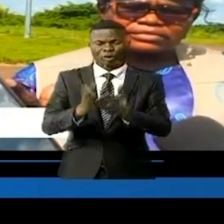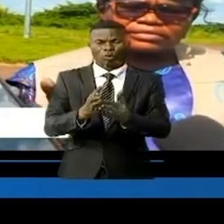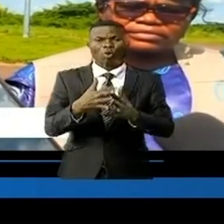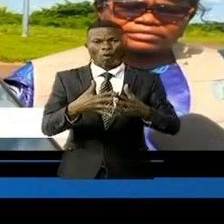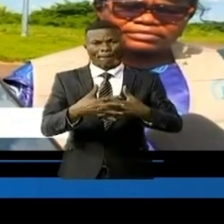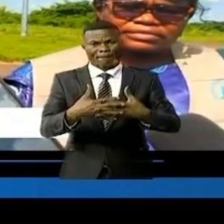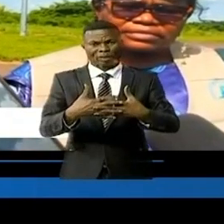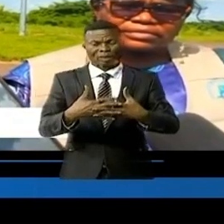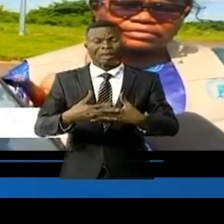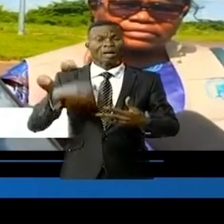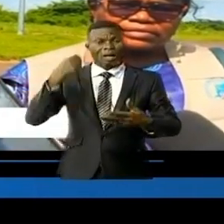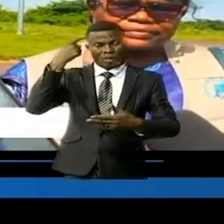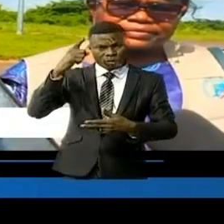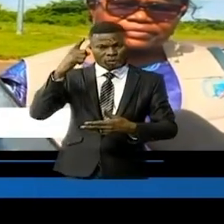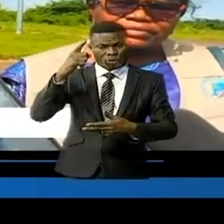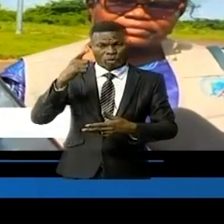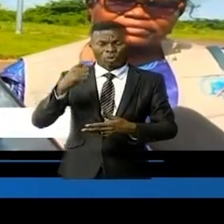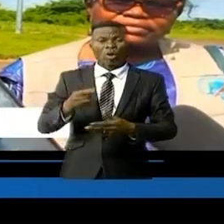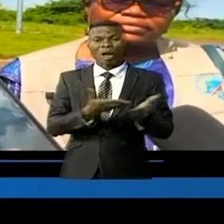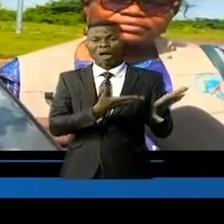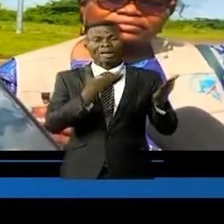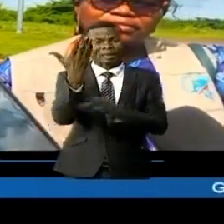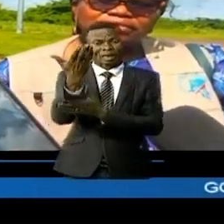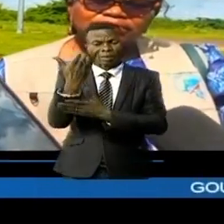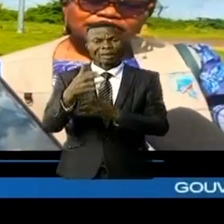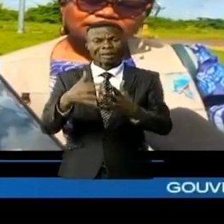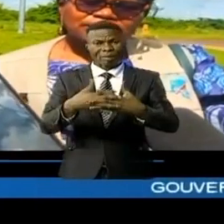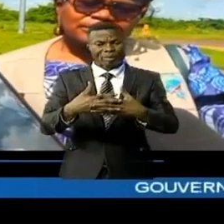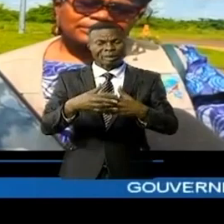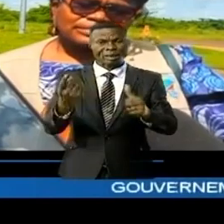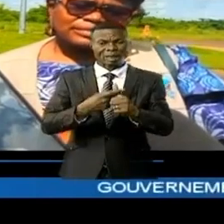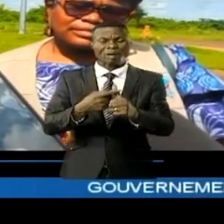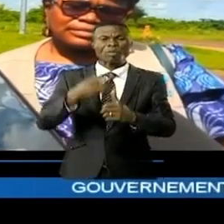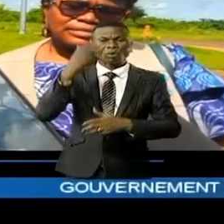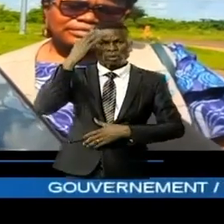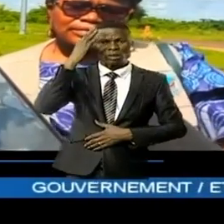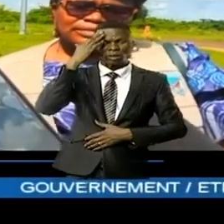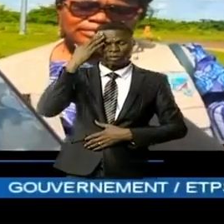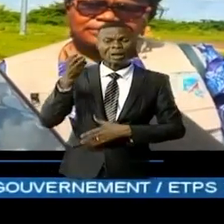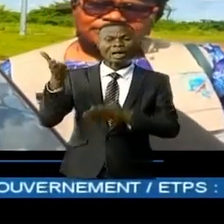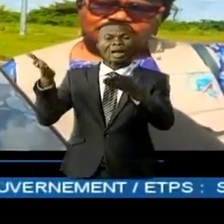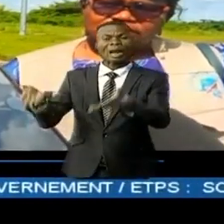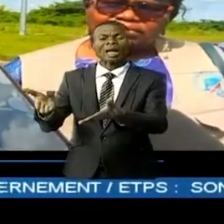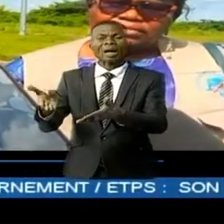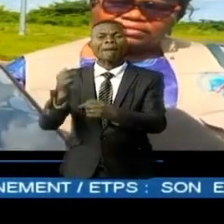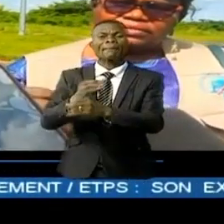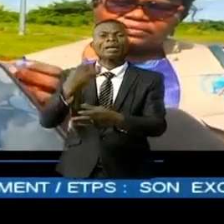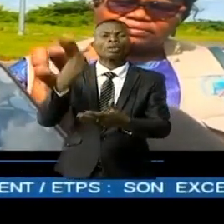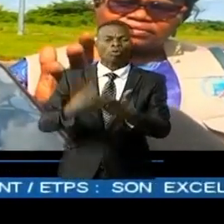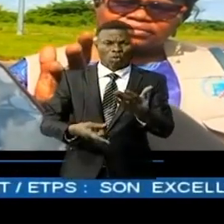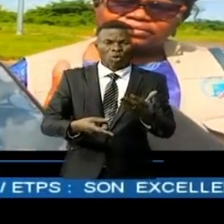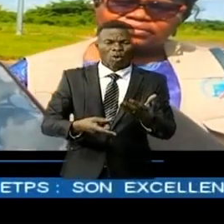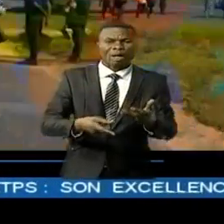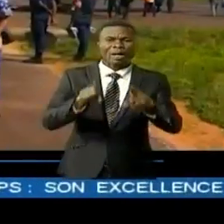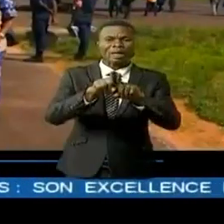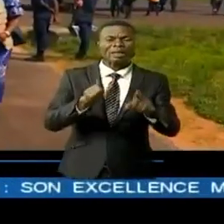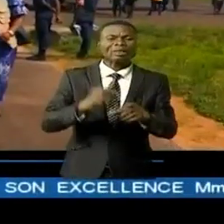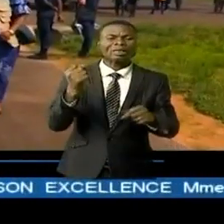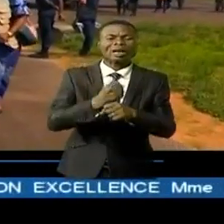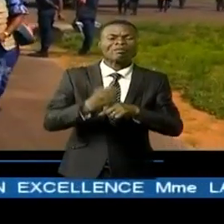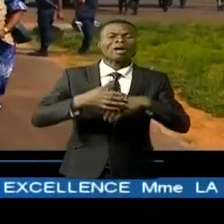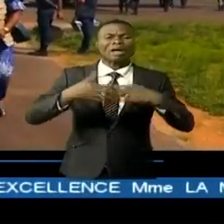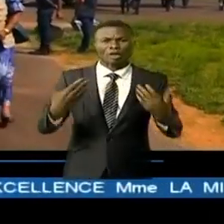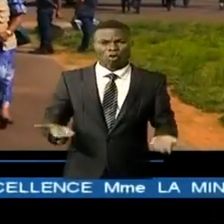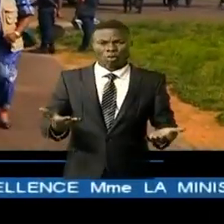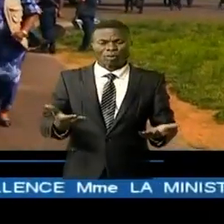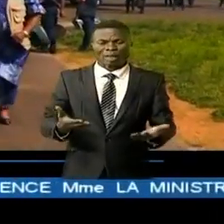que pour arriver à commander le matériel, il est important de savoir ce qui existe, ce qui est disponible, quelle est sa fonctionnalité, est-ce